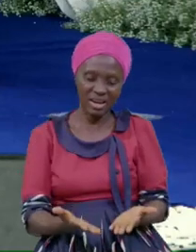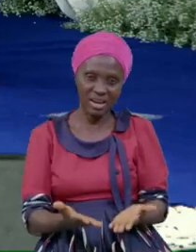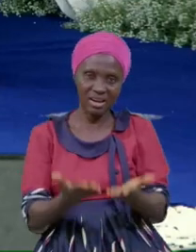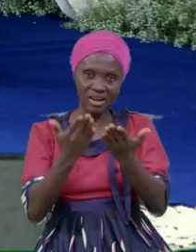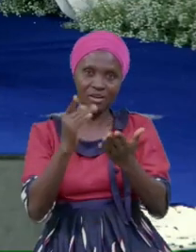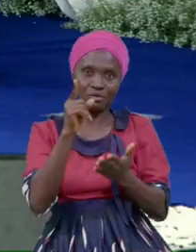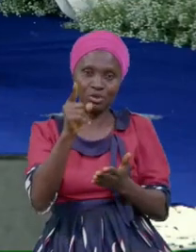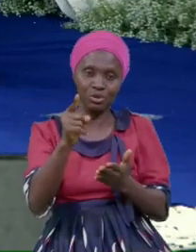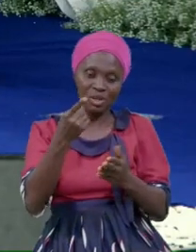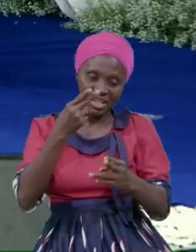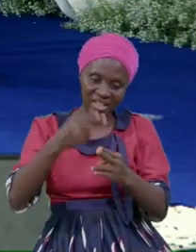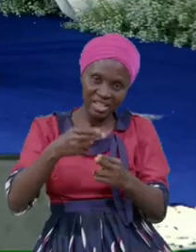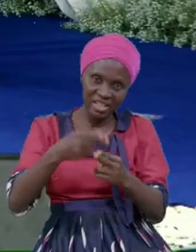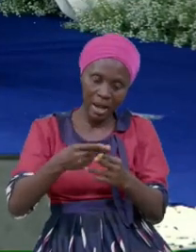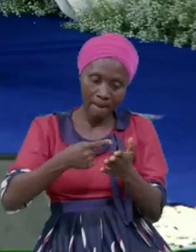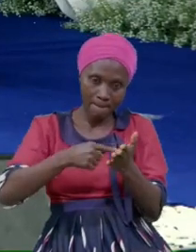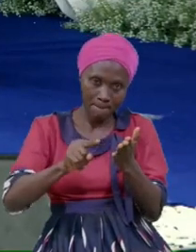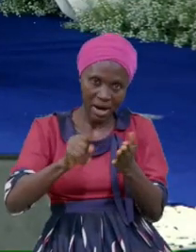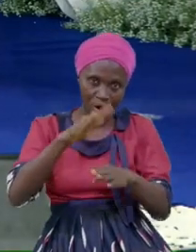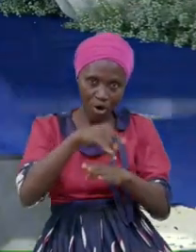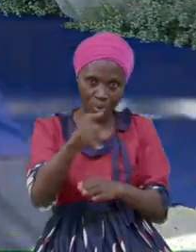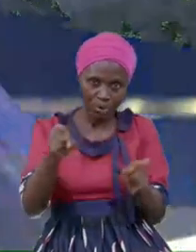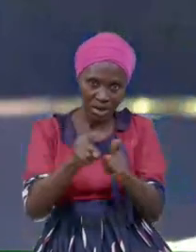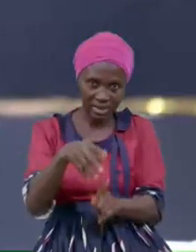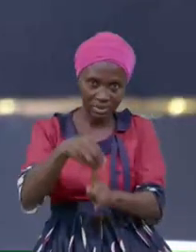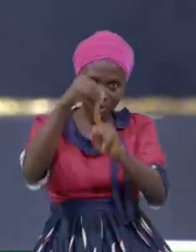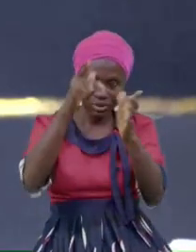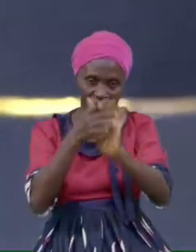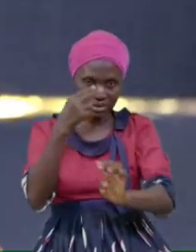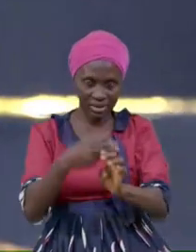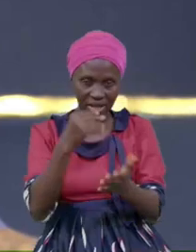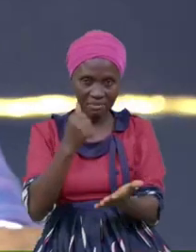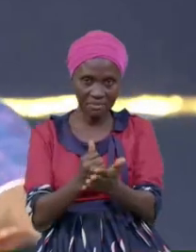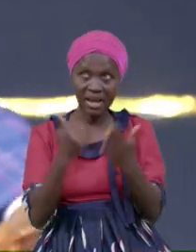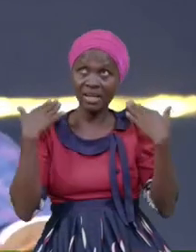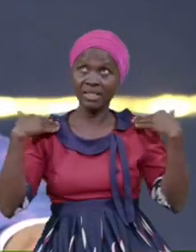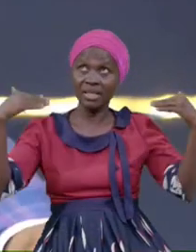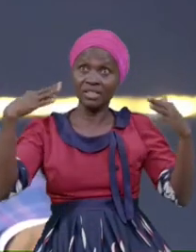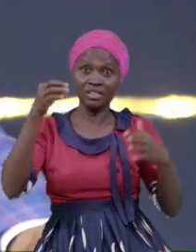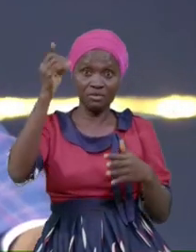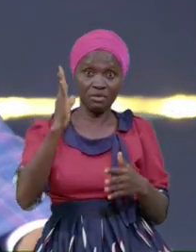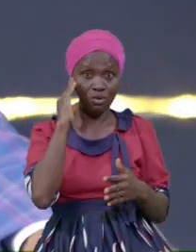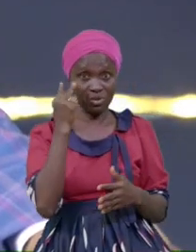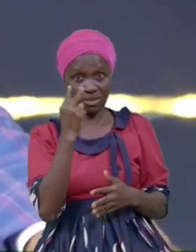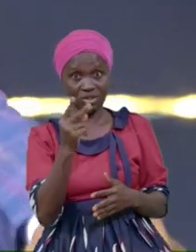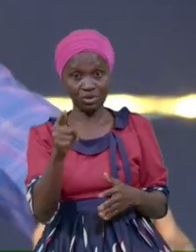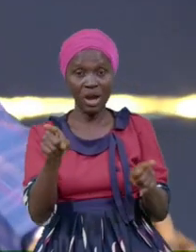comme particulier. Les anges de Dieu te verront comme étant